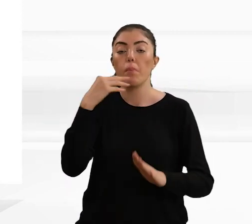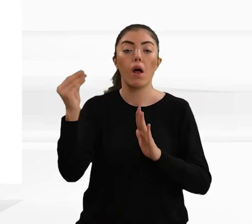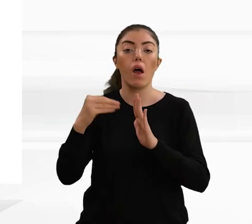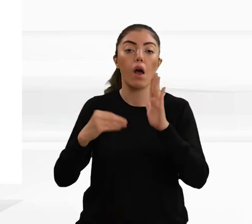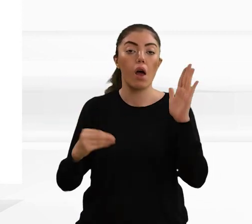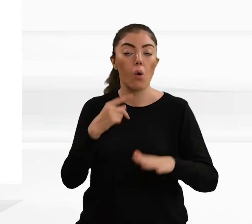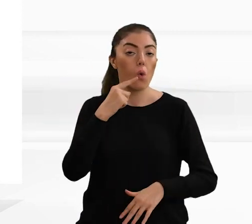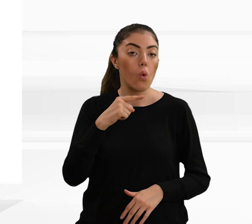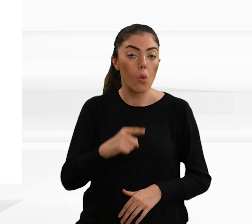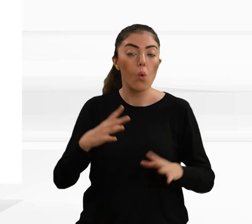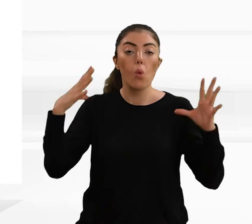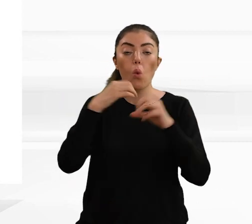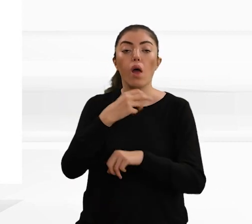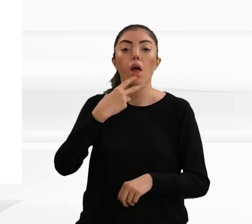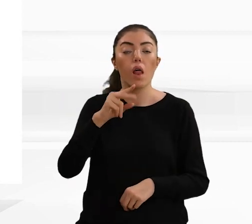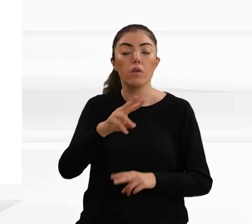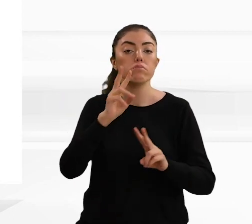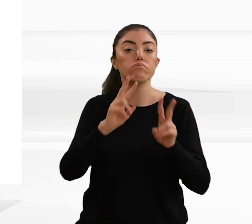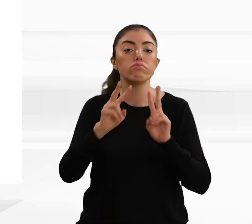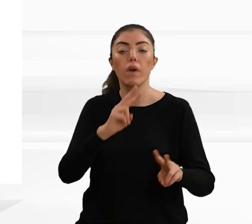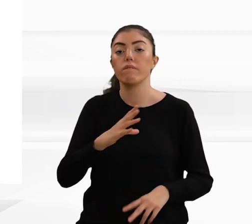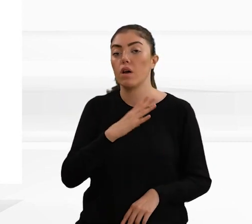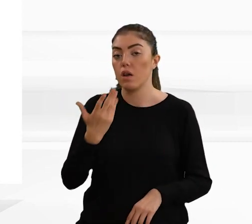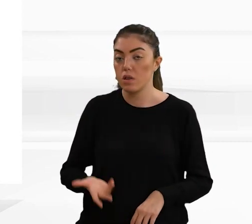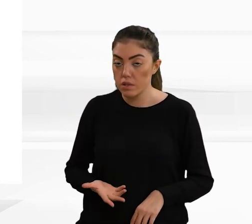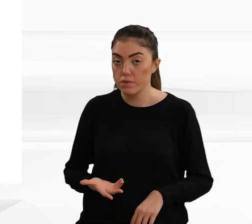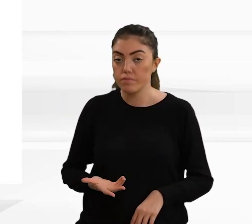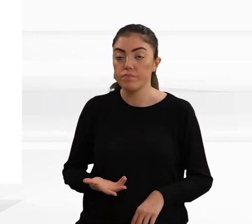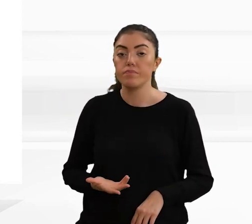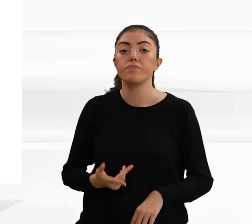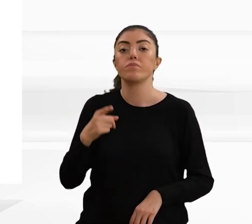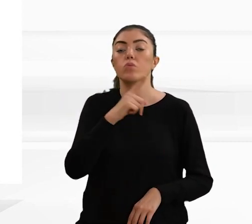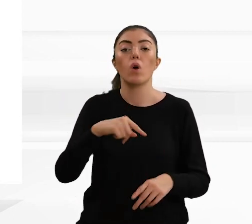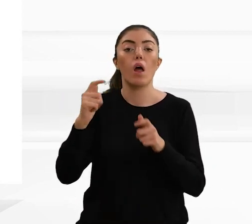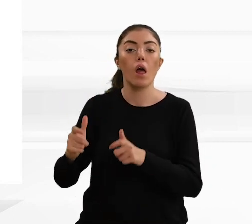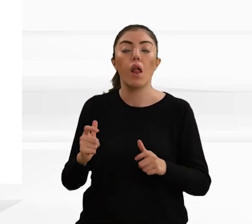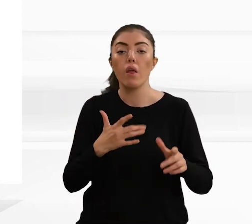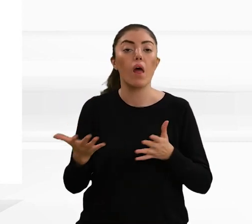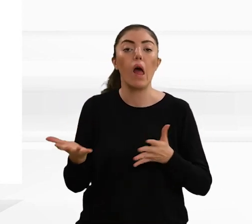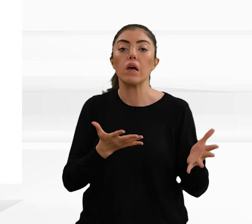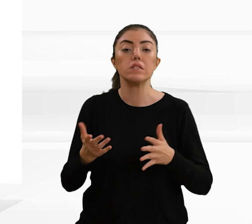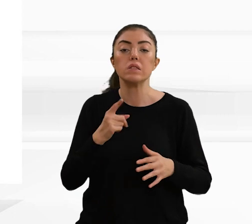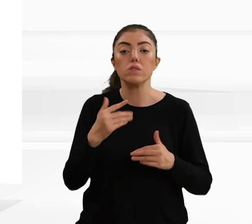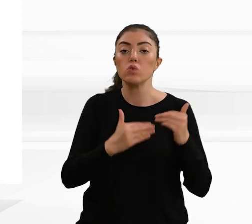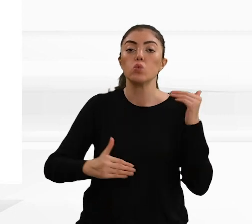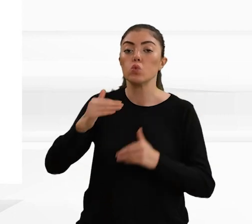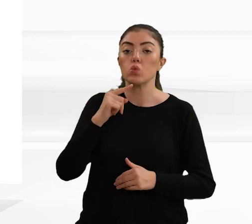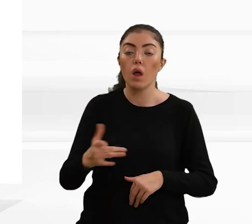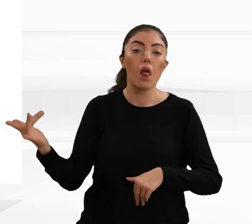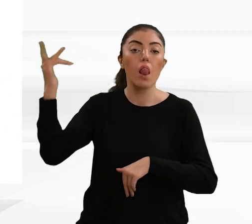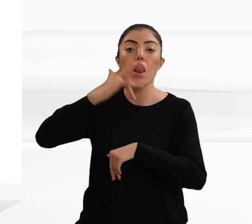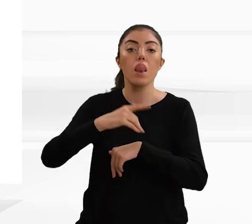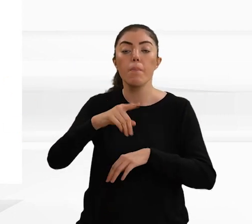numaralandırılarak Koyu renkle Tüm bu olanlardan hangileri yüksek